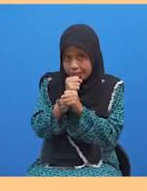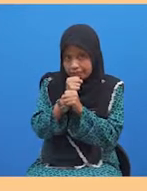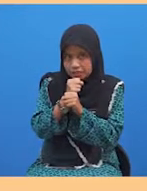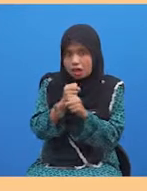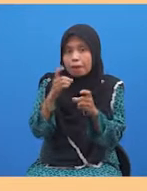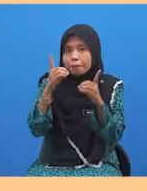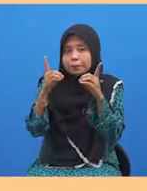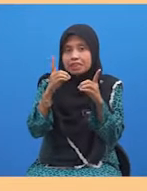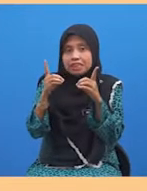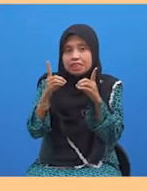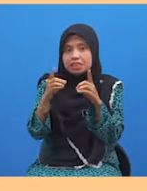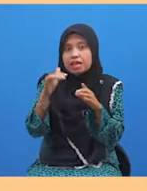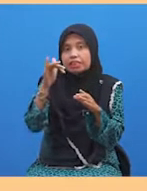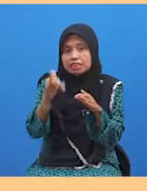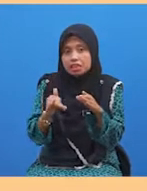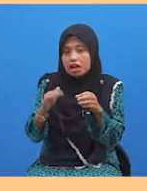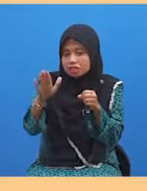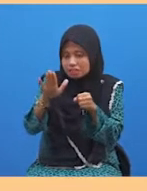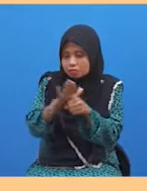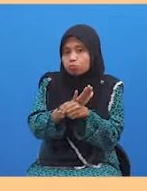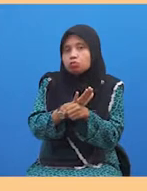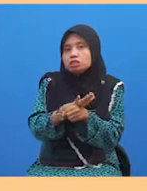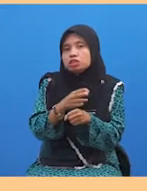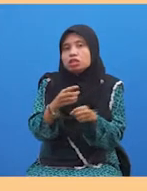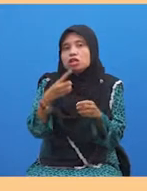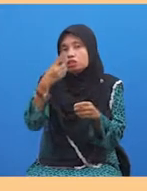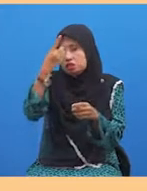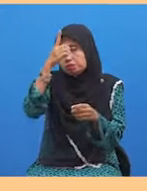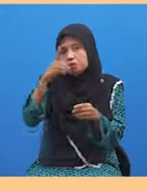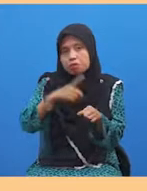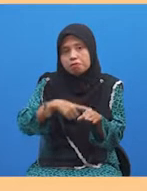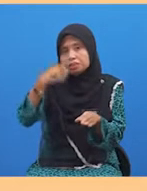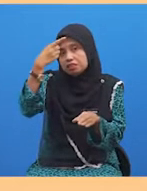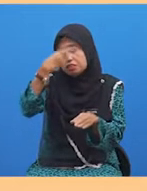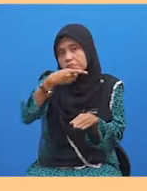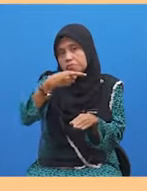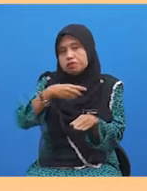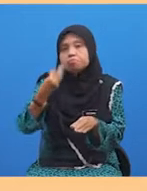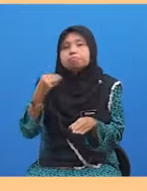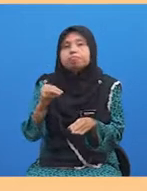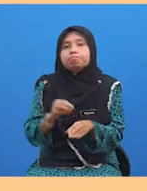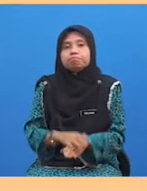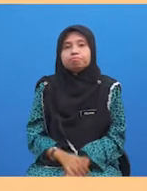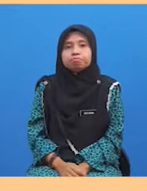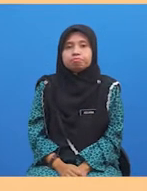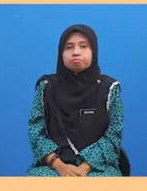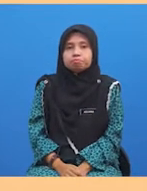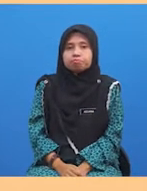mendapat pendidikan yang sempurna demi masa depan mereka.